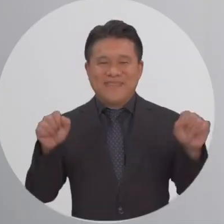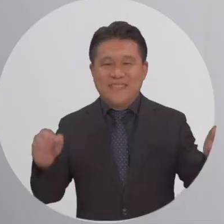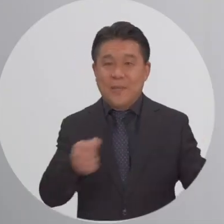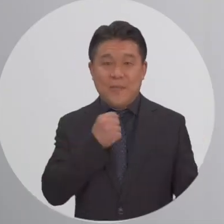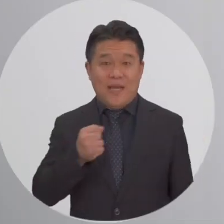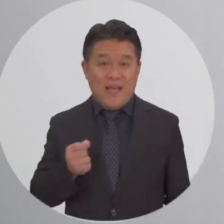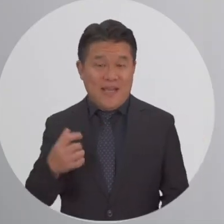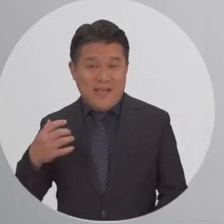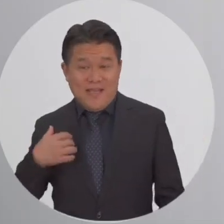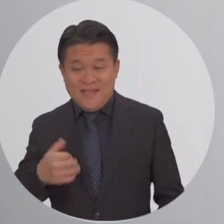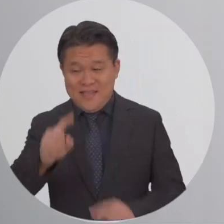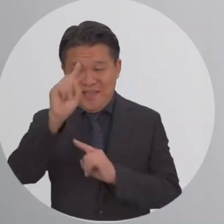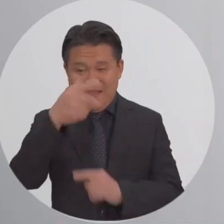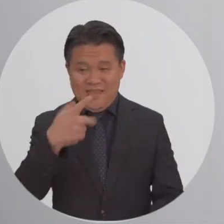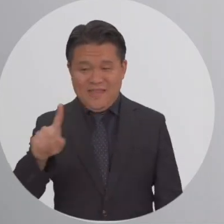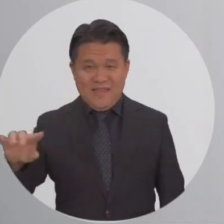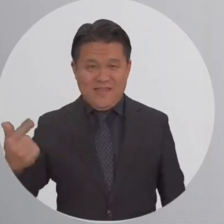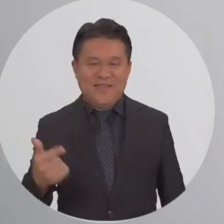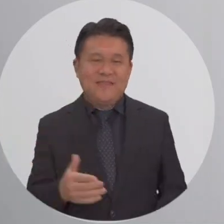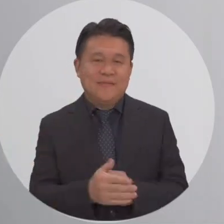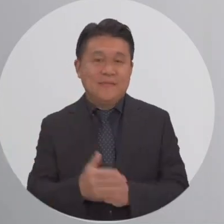안녕하세요. 아나운서 이다인입니다.